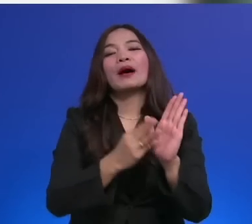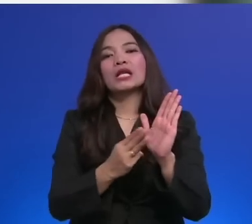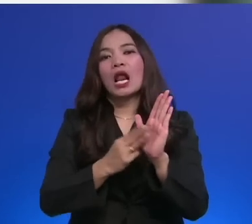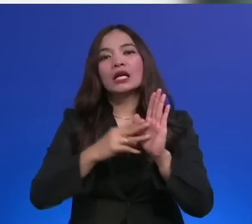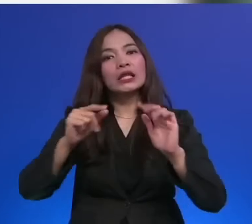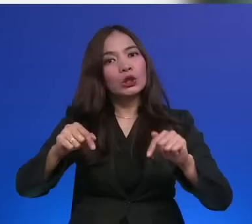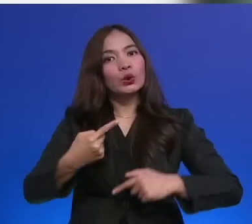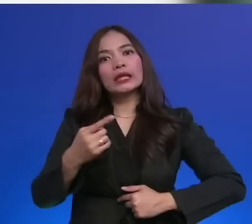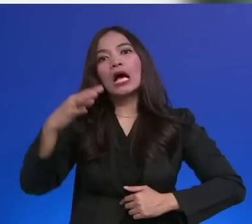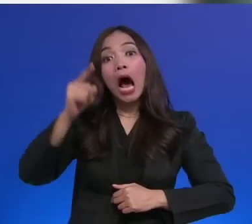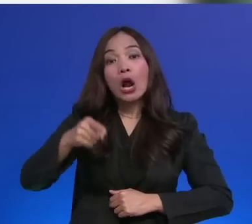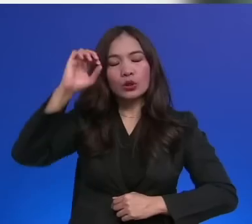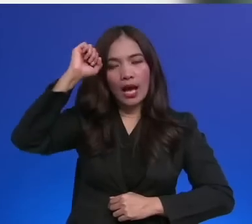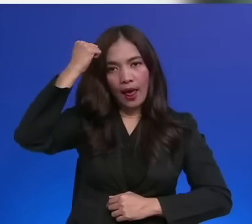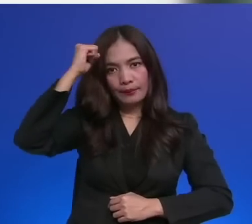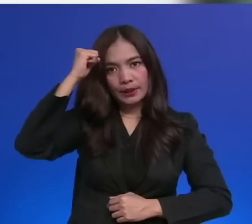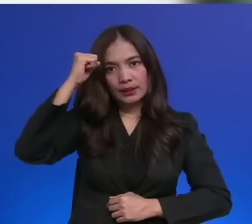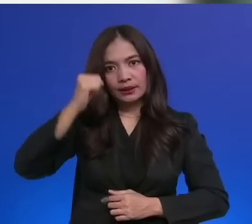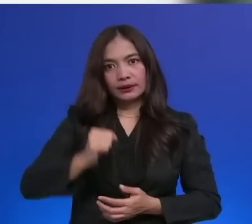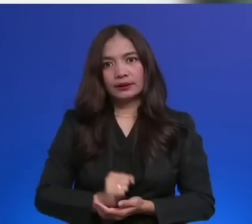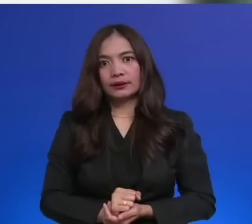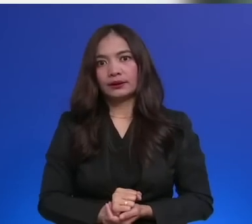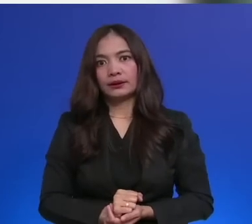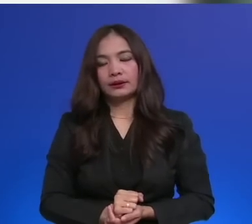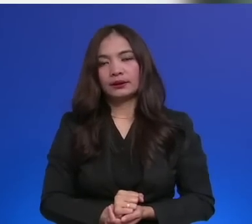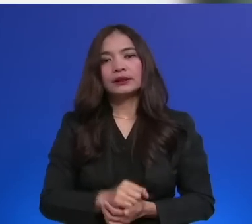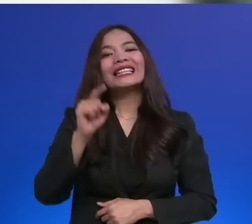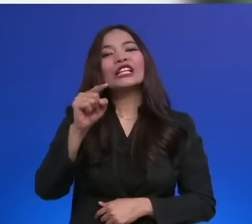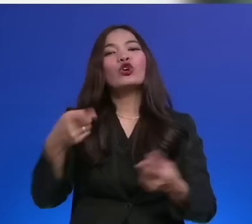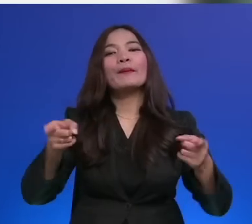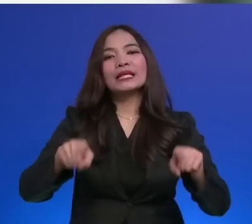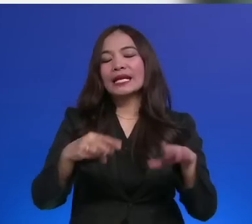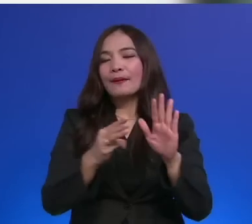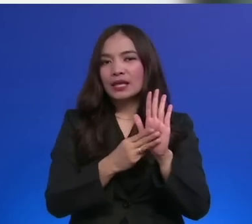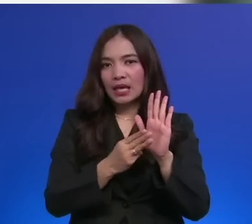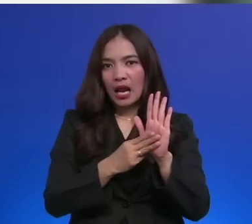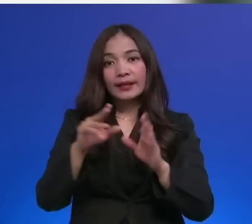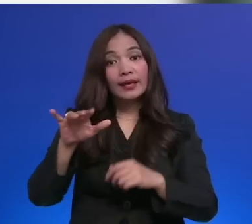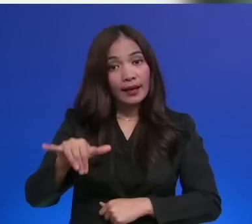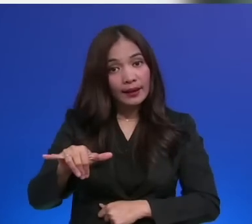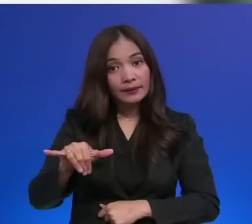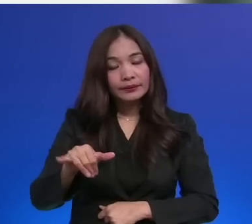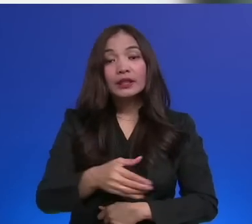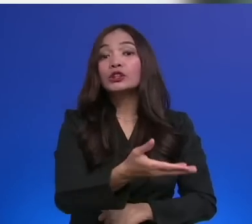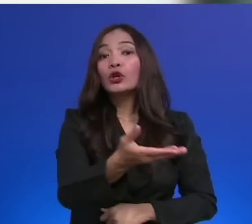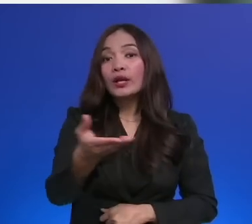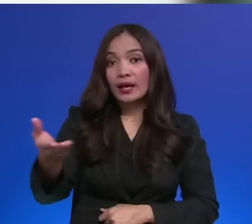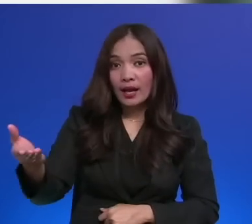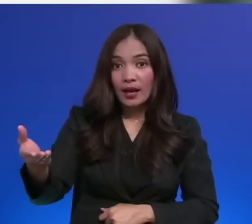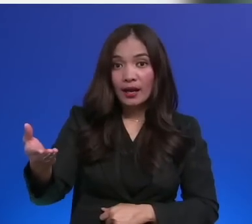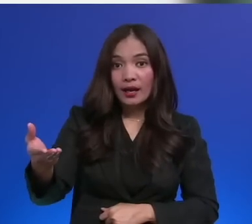itu kita alami. Itu masalahnya. Saudaraku sekalian,